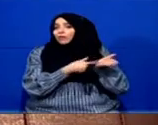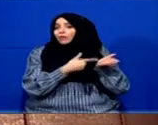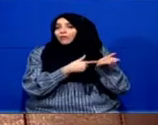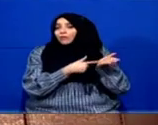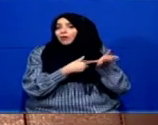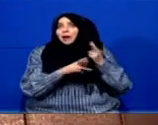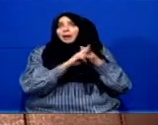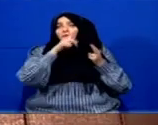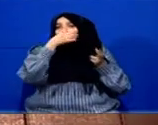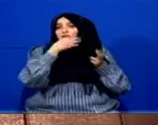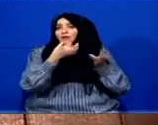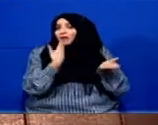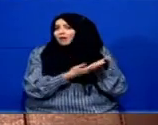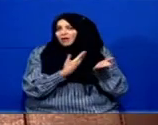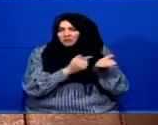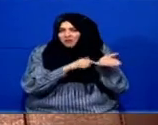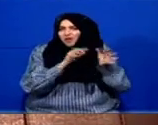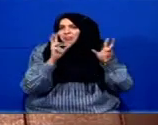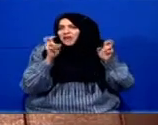ثبوت ودلاله